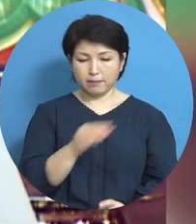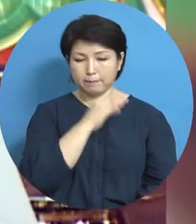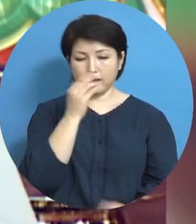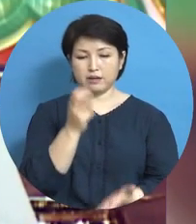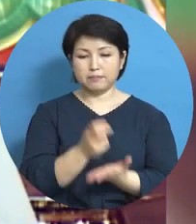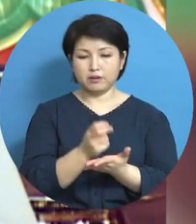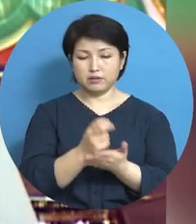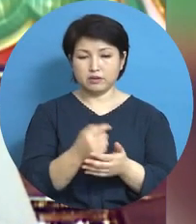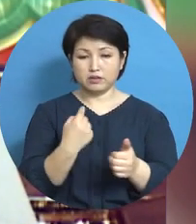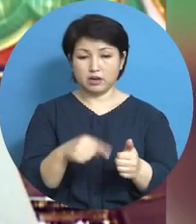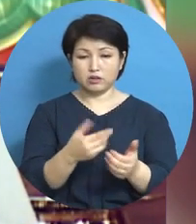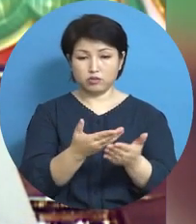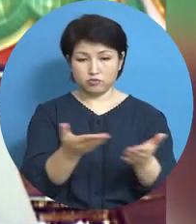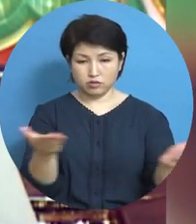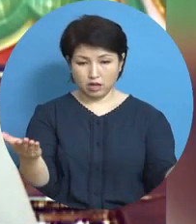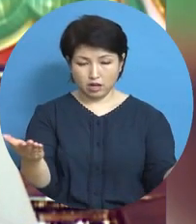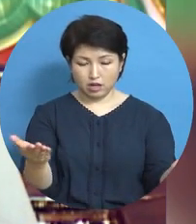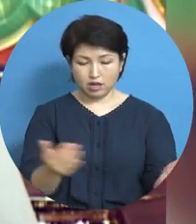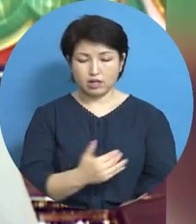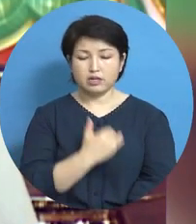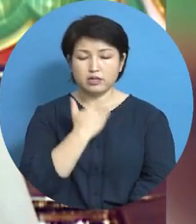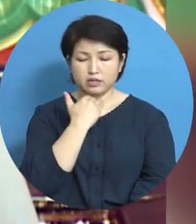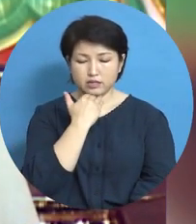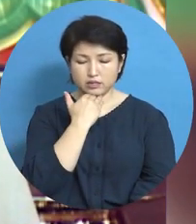그러니 조금만 기다려봐라.